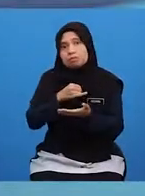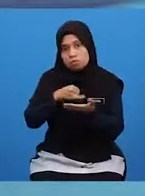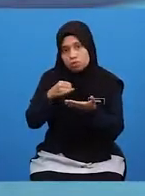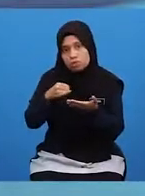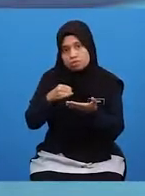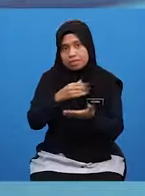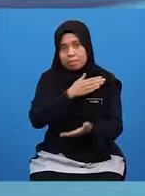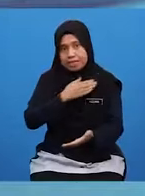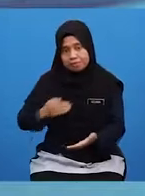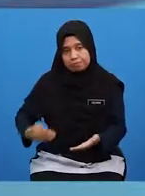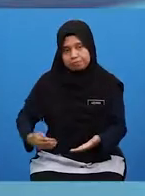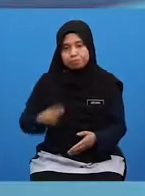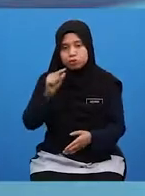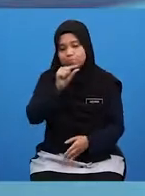lapis.